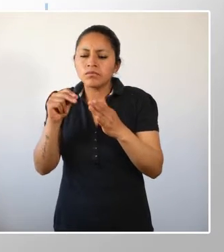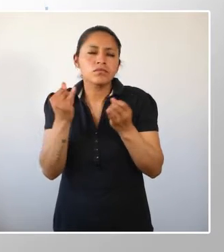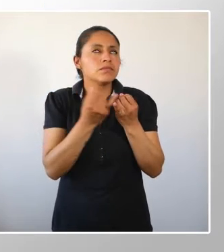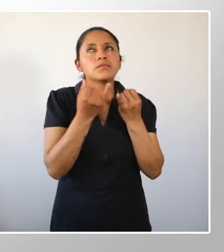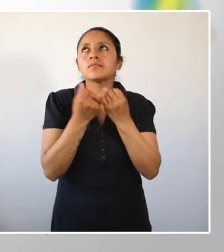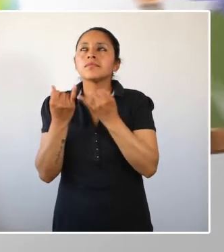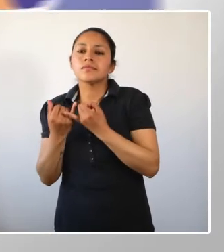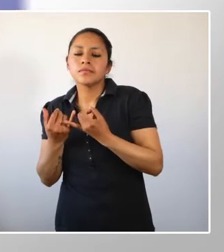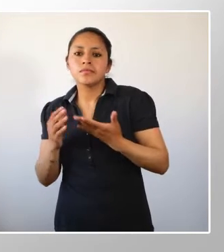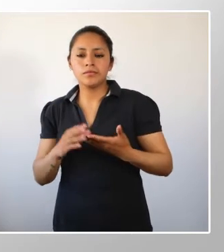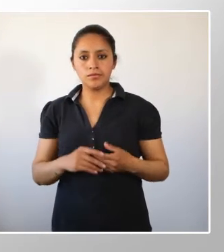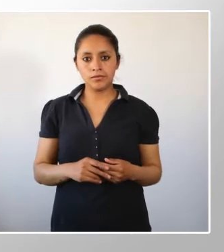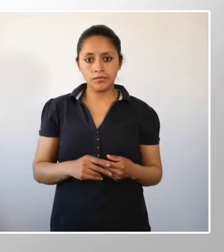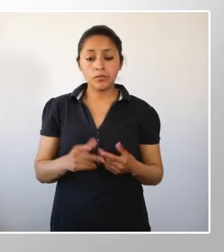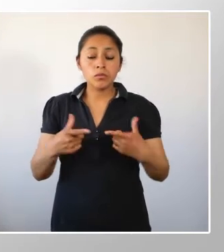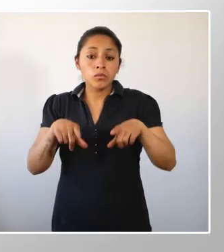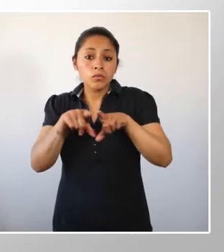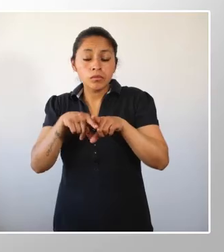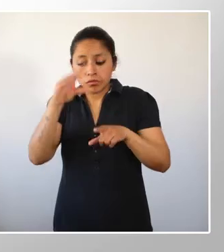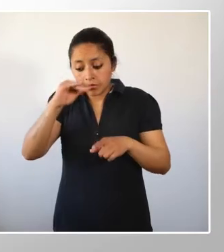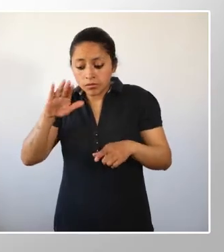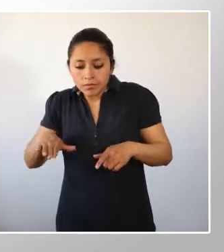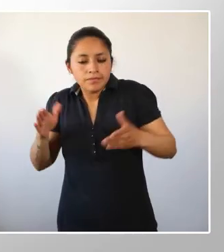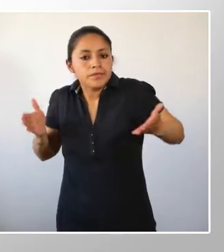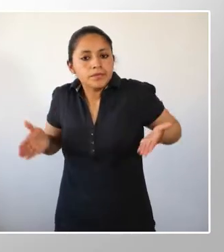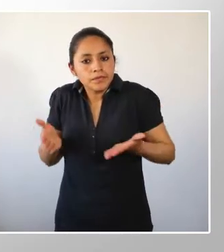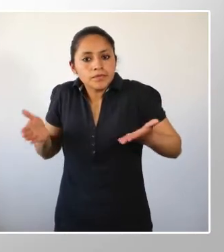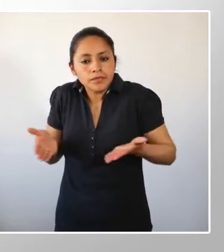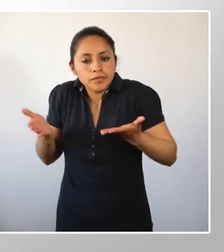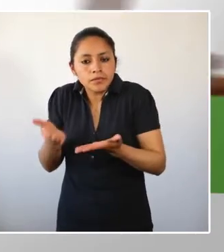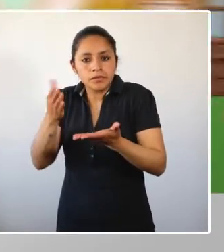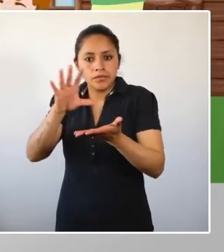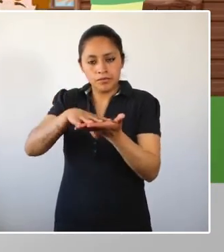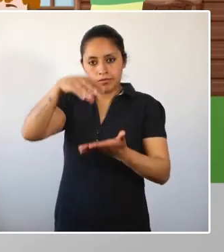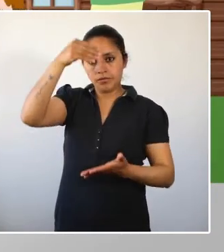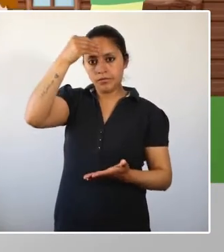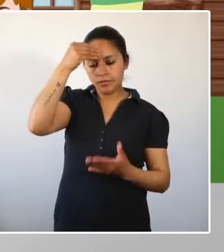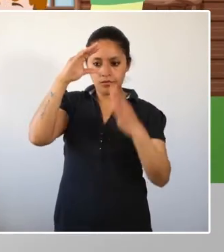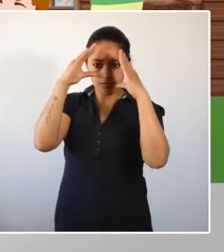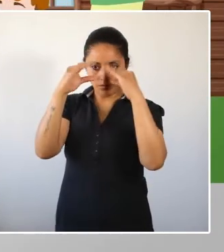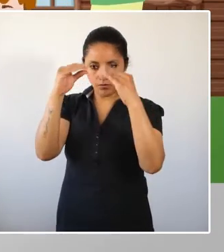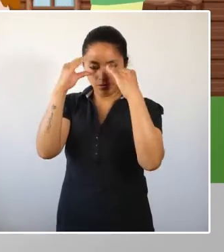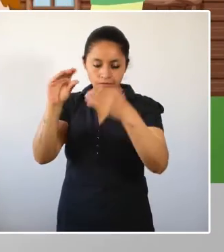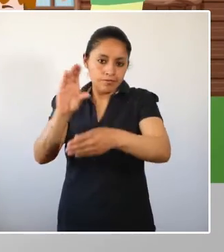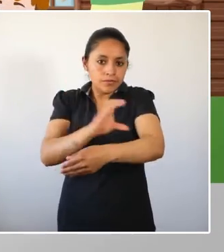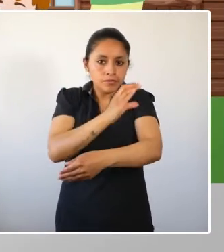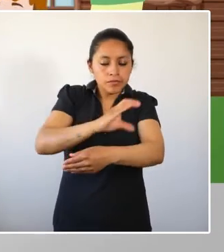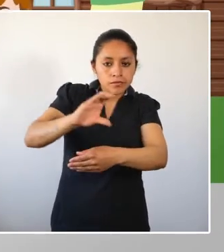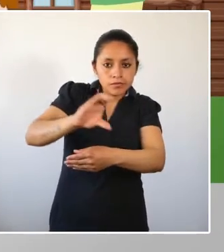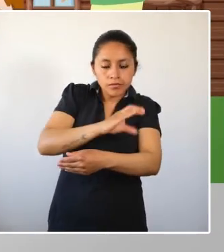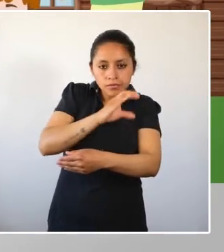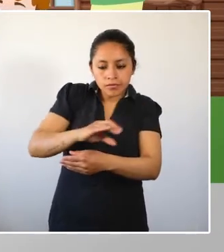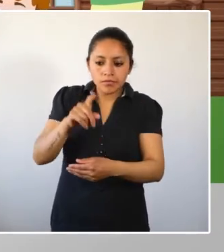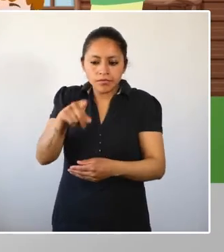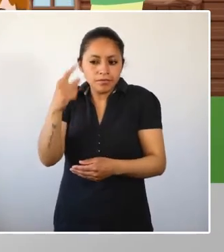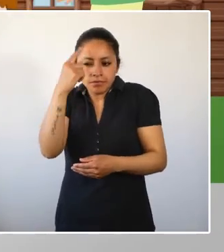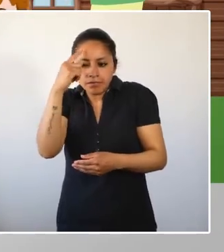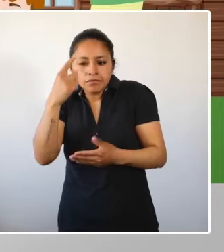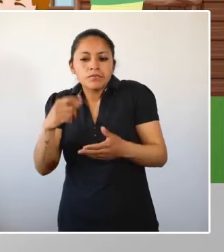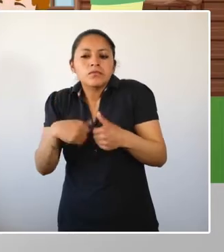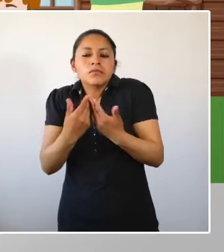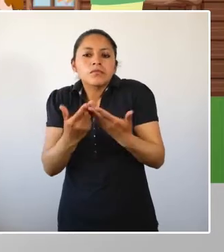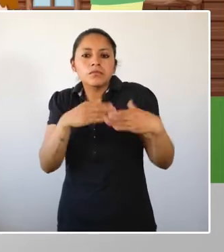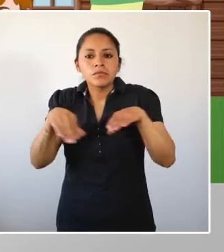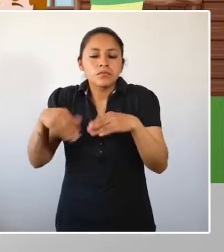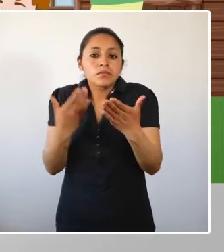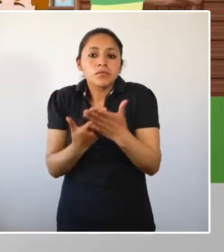uwa shanachu? Kuch uika kasyangku yanapana, astawan yachakan nangkubah. Mosok taki ikunata yachachina. Yanapana, manka